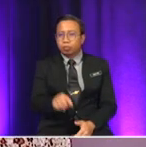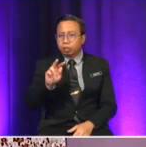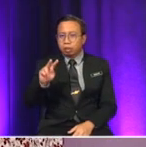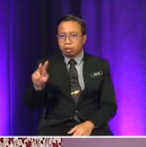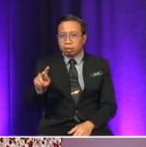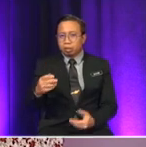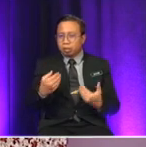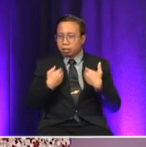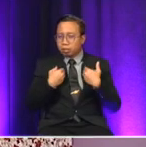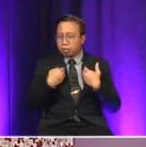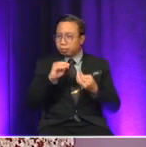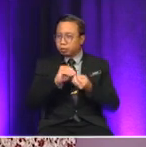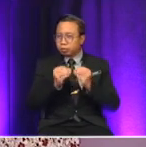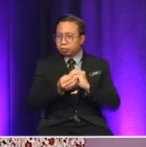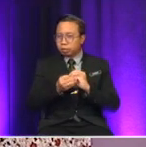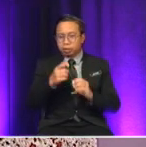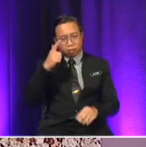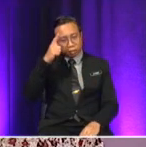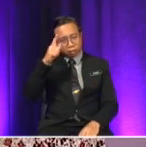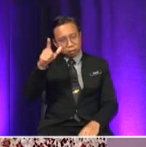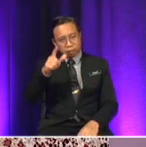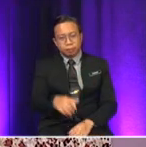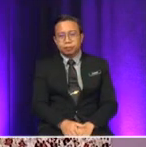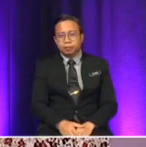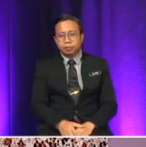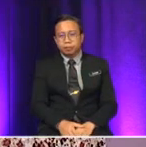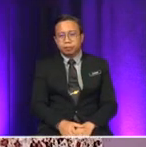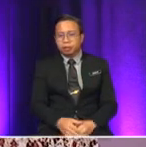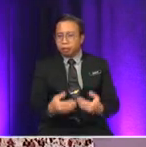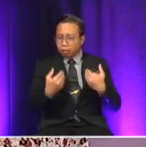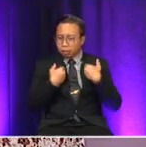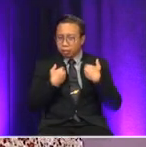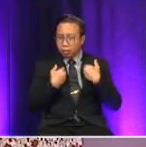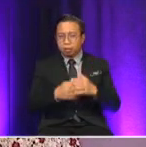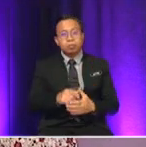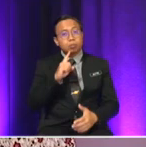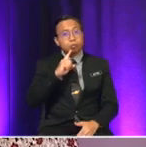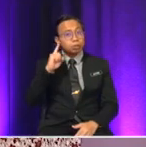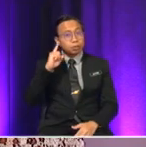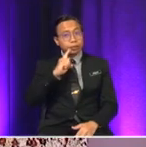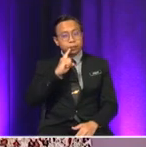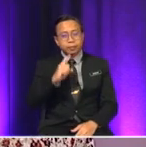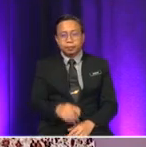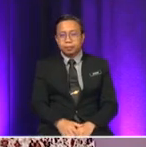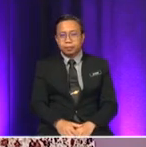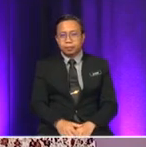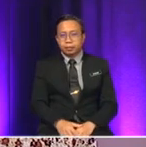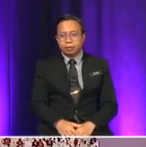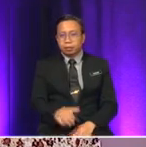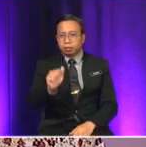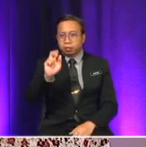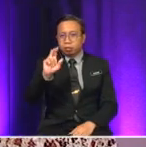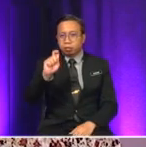yang mengalami masalah penglihatan, kanak-kanak yang mengalami masalah pendengaran, kanak-kanak yang